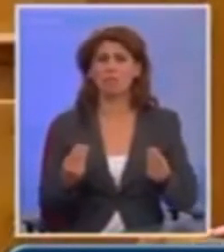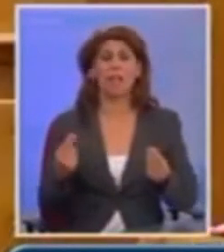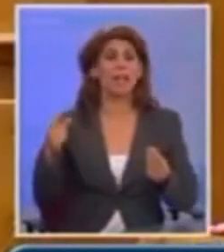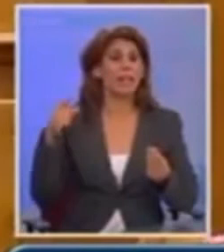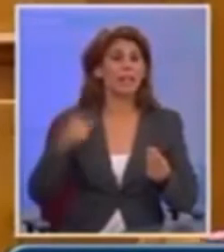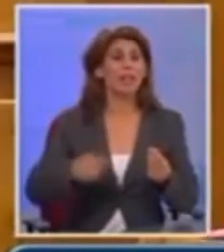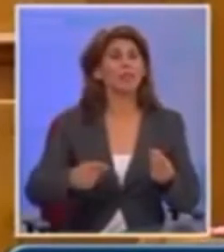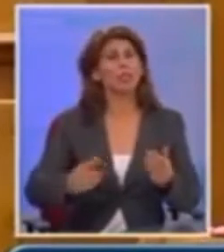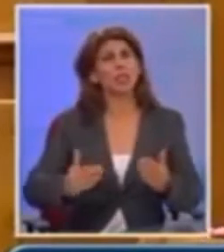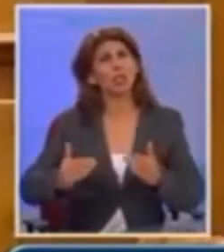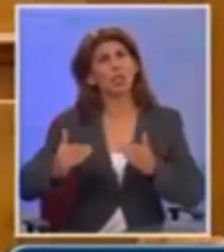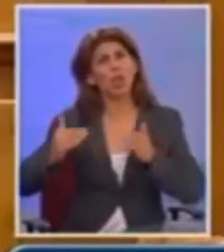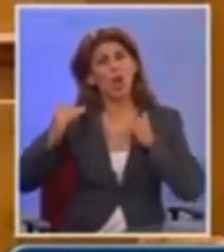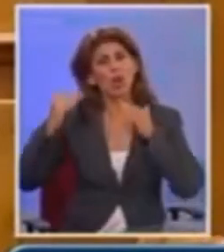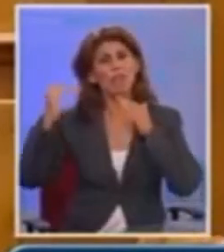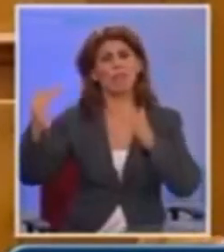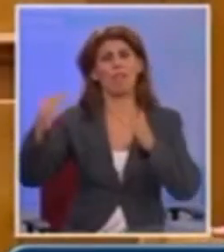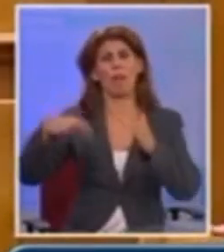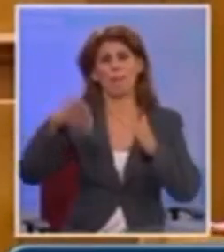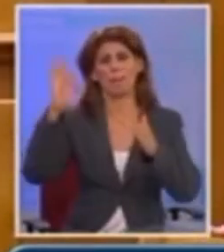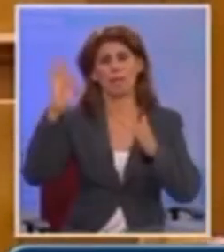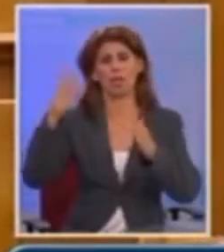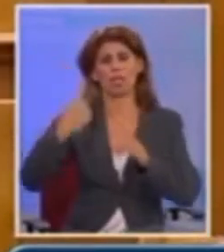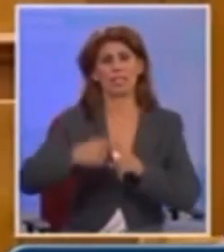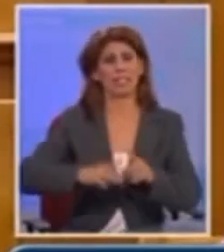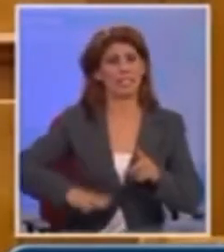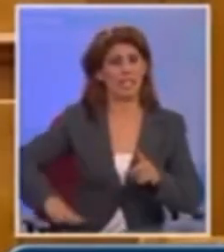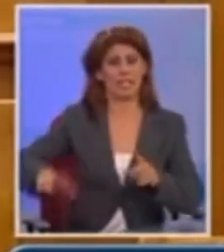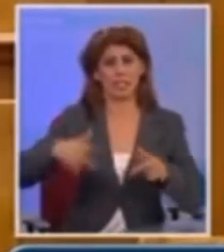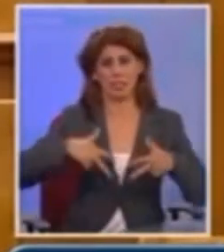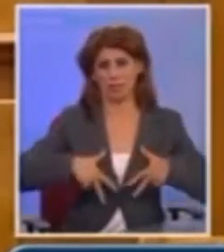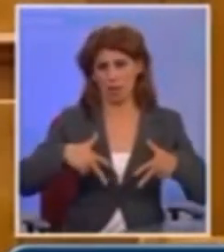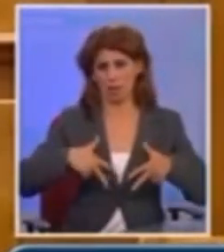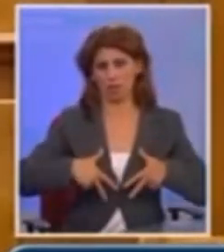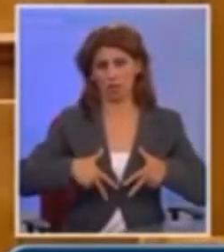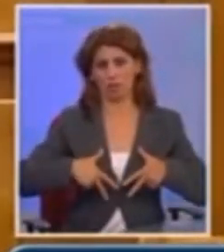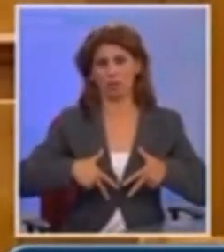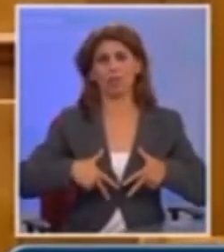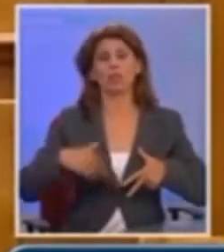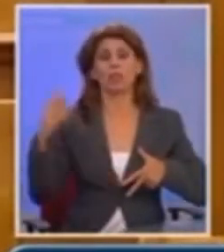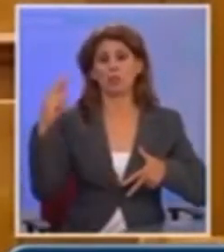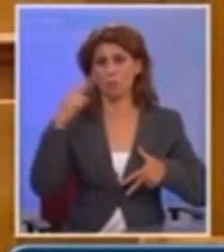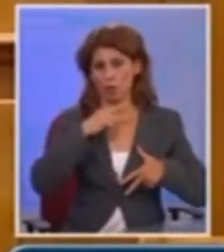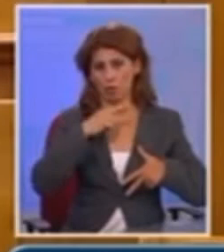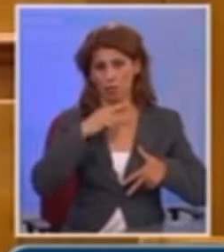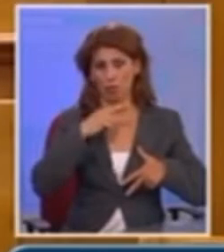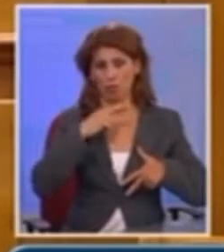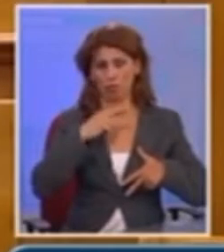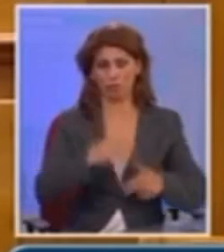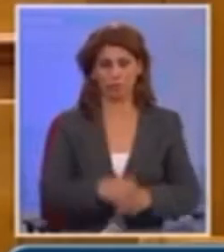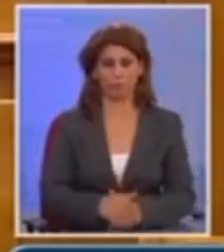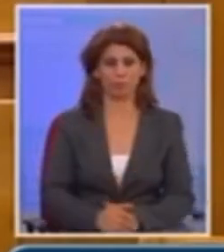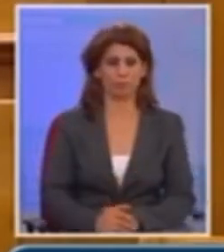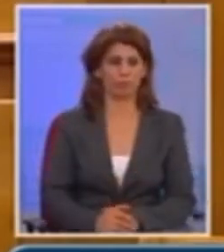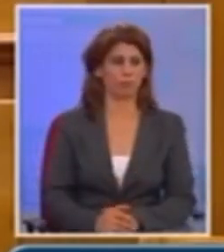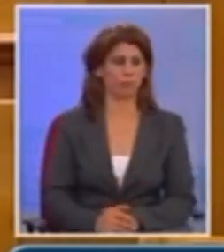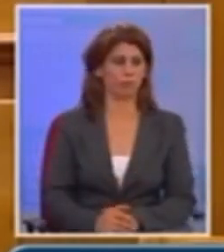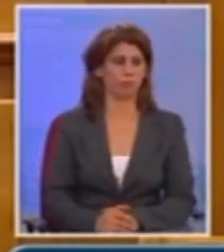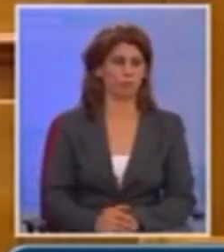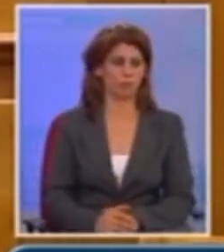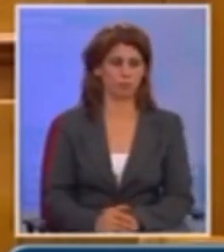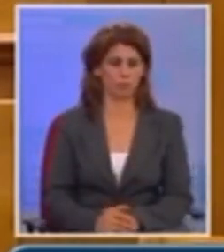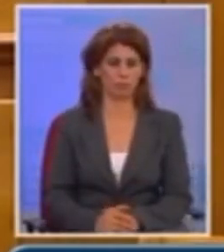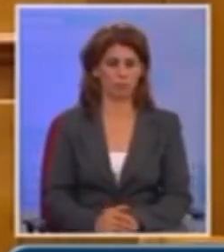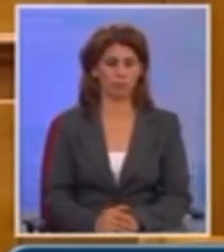την κορυφαία επιλογή της ελληνικής κυβέρνησης και του Πρωθυπουργού να